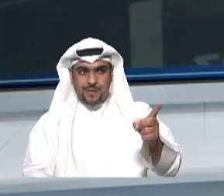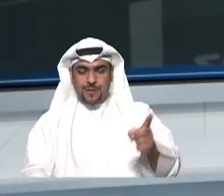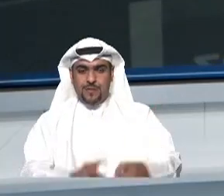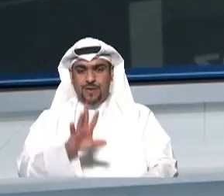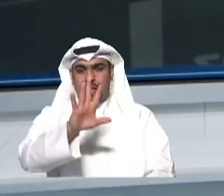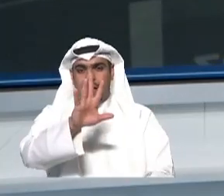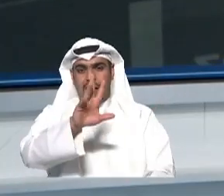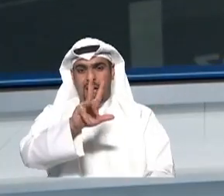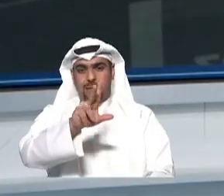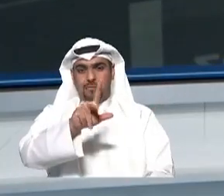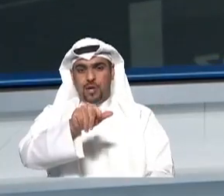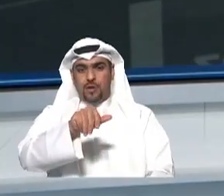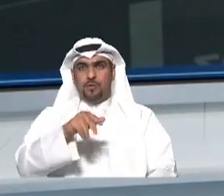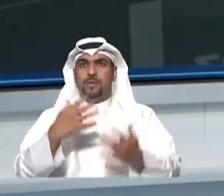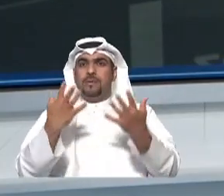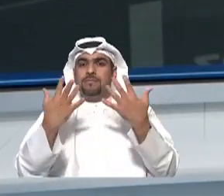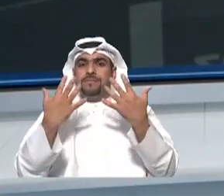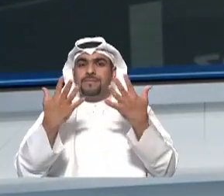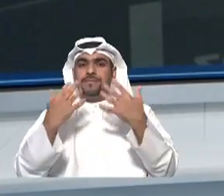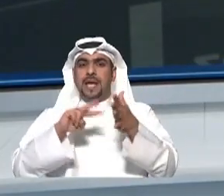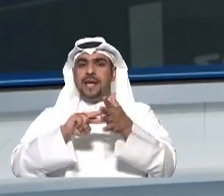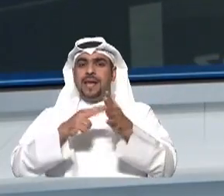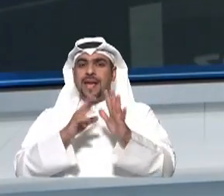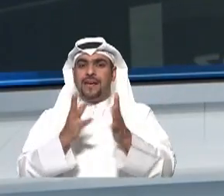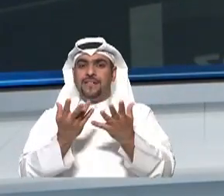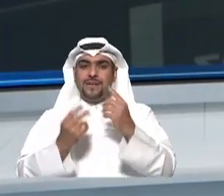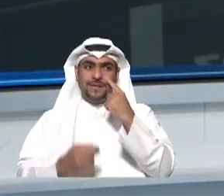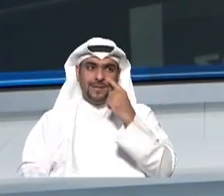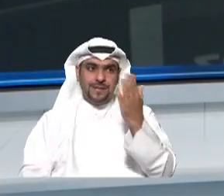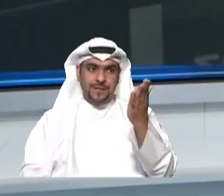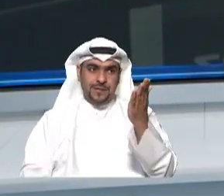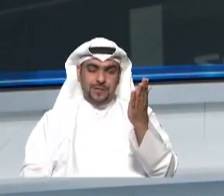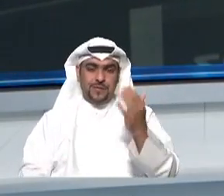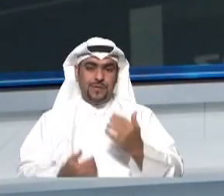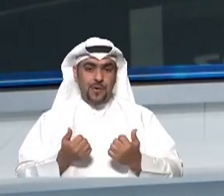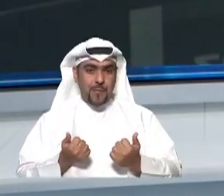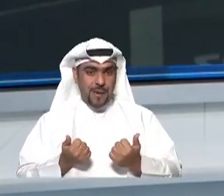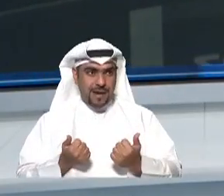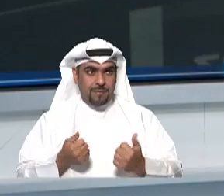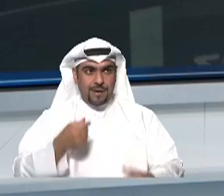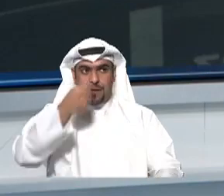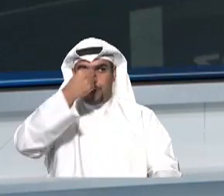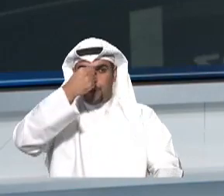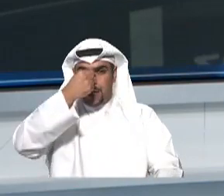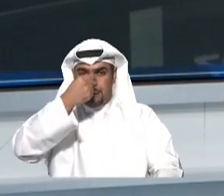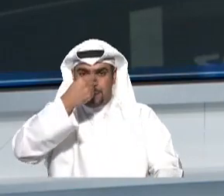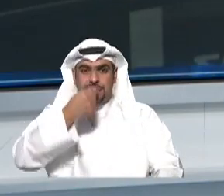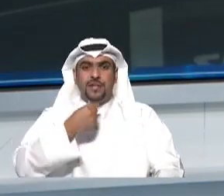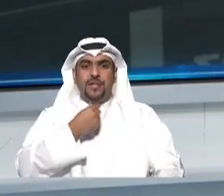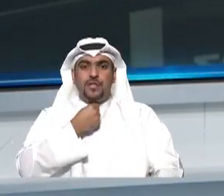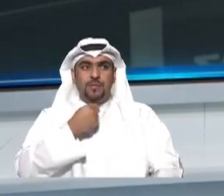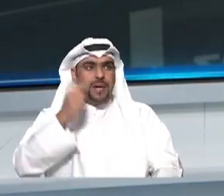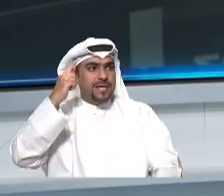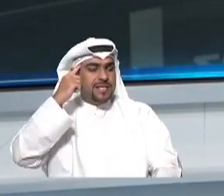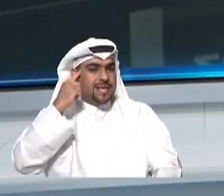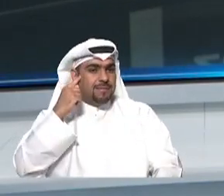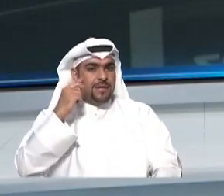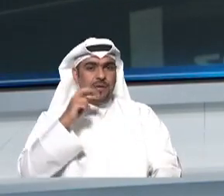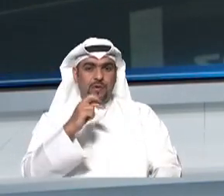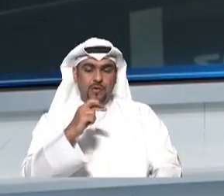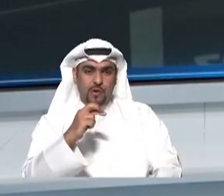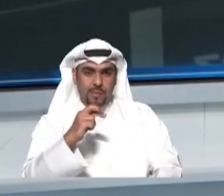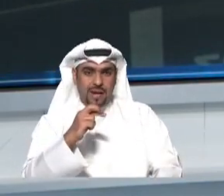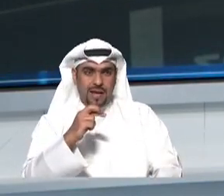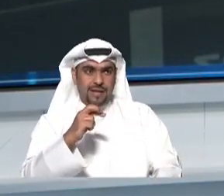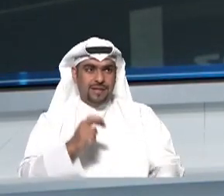المتوقع خلال الأيام الخمسة القادمة، أجواء معتدلة خلال فترة النهار، باردة خلال فترات المساء والفترات المتأخرة من الليل والفجر،